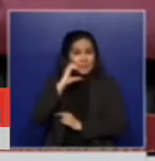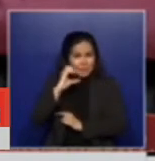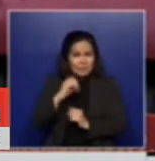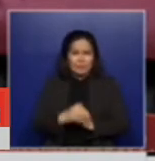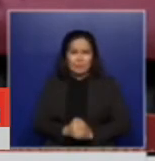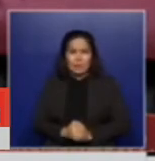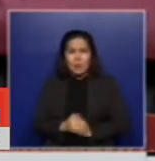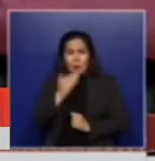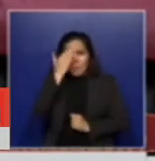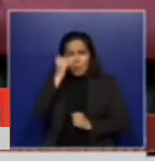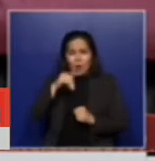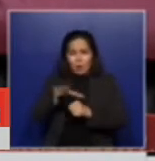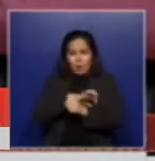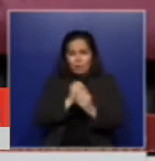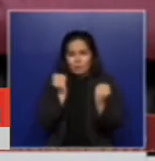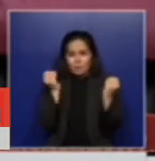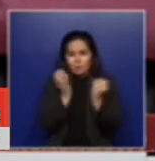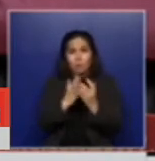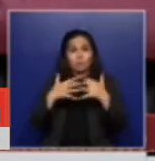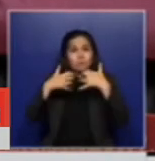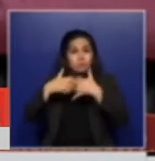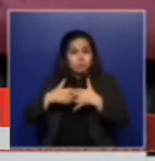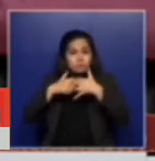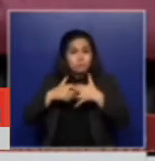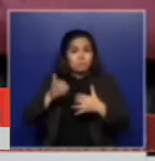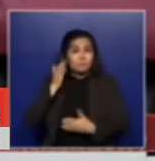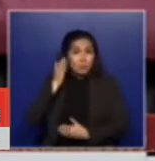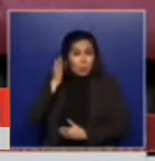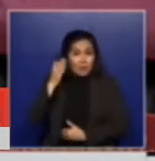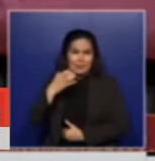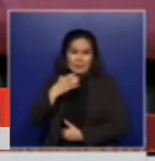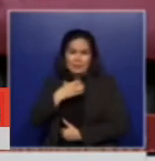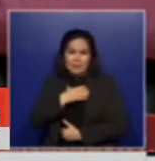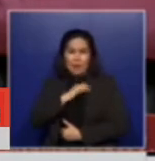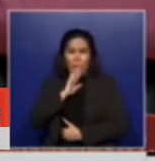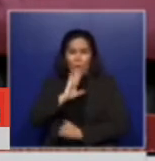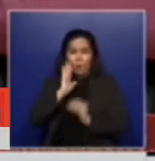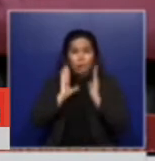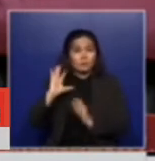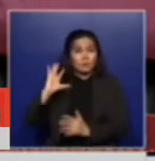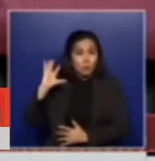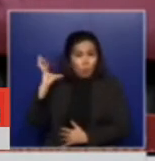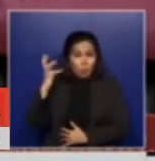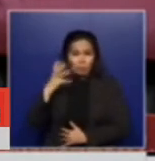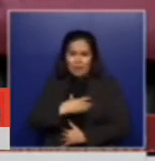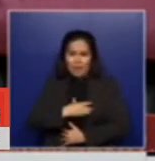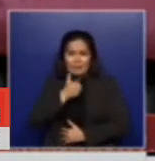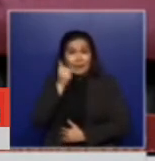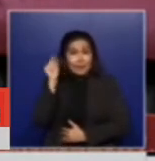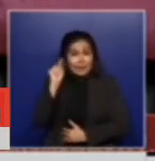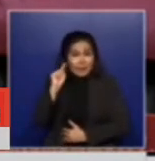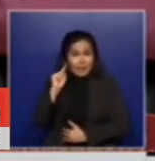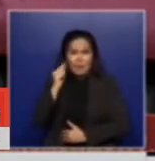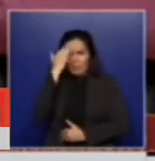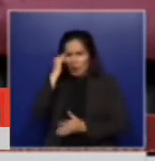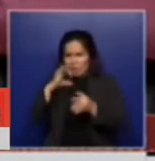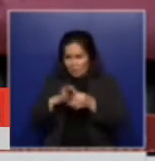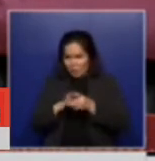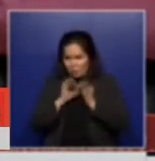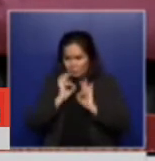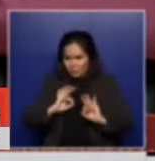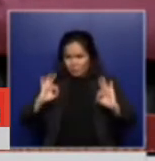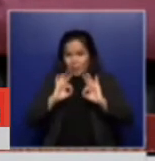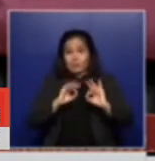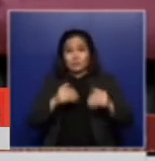หลังโควิดที่ได้กราบเรียนเนี่ยครับที่มันเป็นความต้องการของคนทั้งโลกที่มันเกี่ยวข้องกับเรื่องของความสะอาดและความปลอดภั